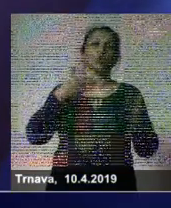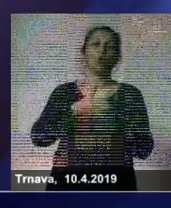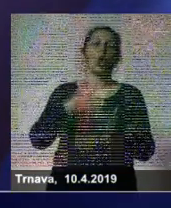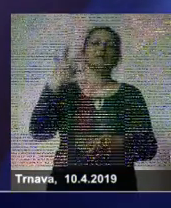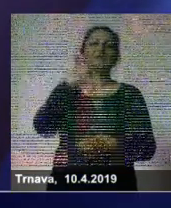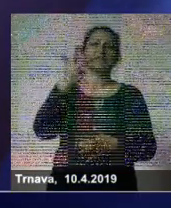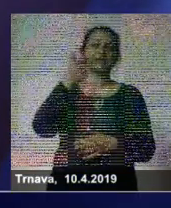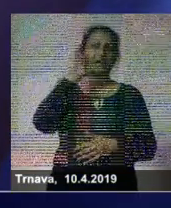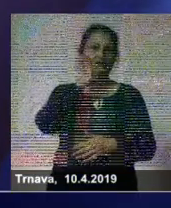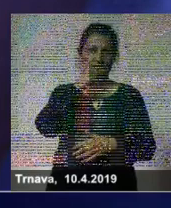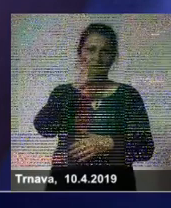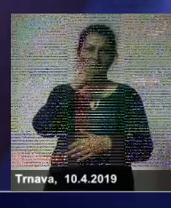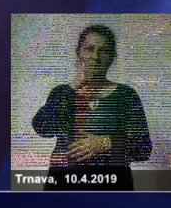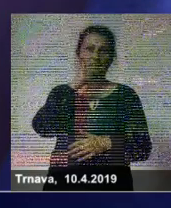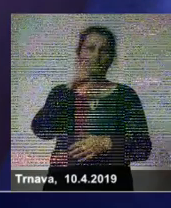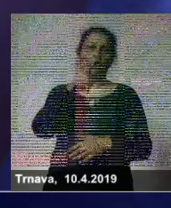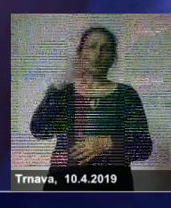dní, teda do